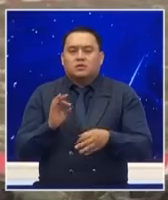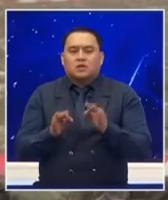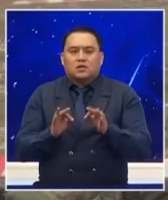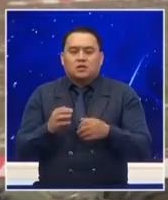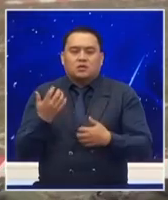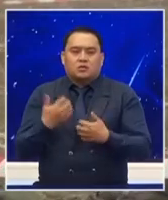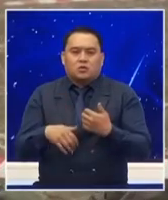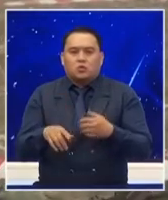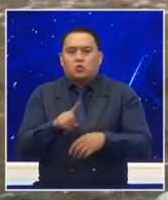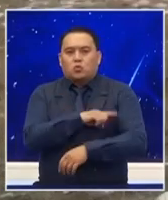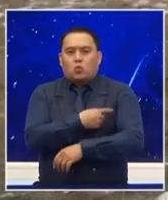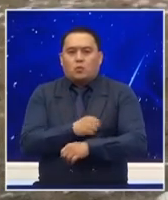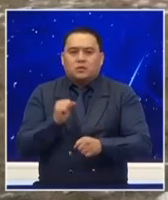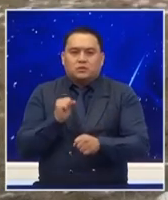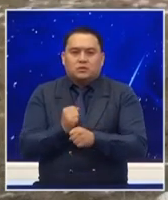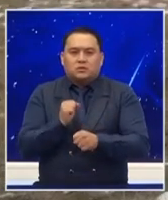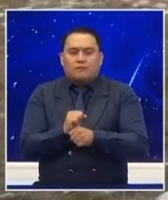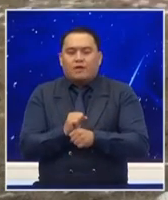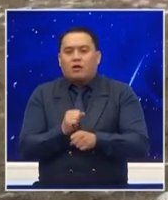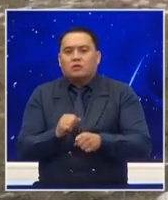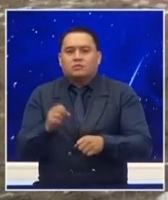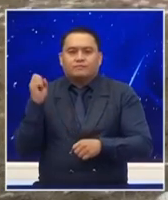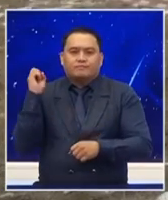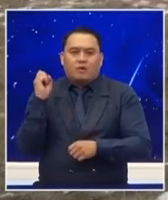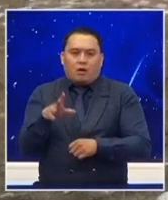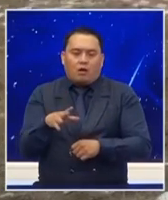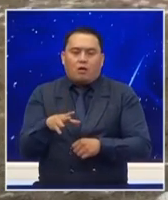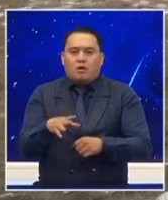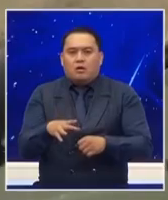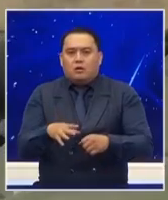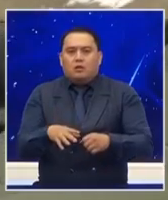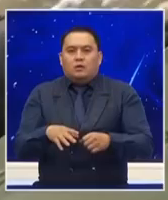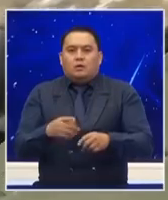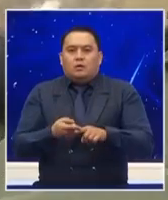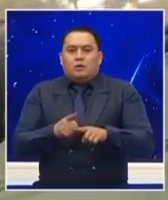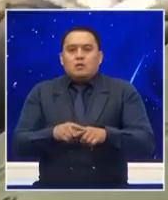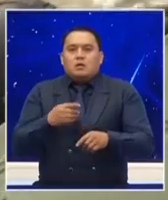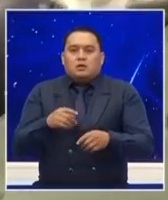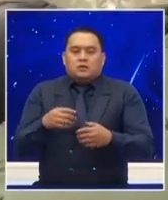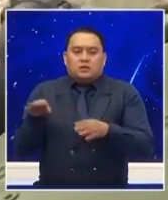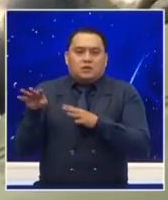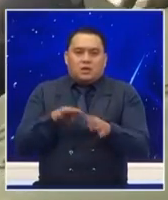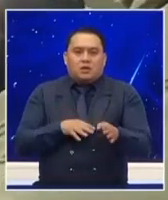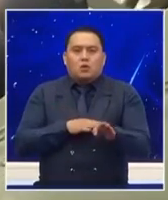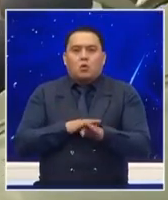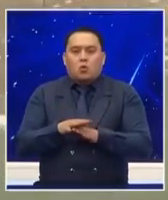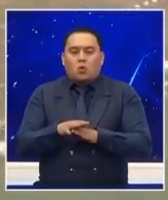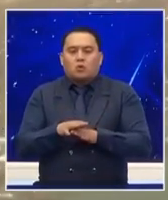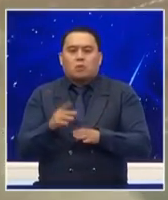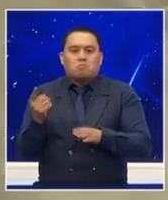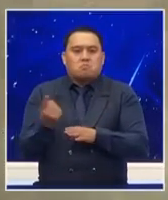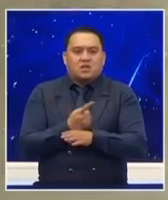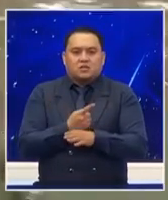нормалардың қатаң сақталуымен өтті. Сарбаздар жаттығу гранатасын окоптан ұрыс машинасына лақтыру стандарттарын орындады. Оқ атудың